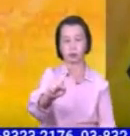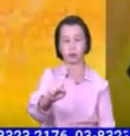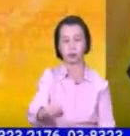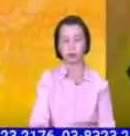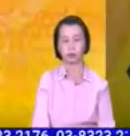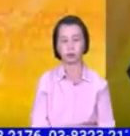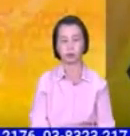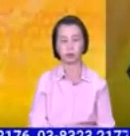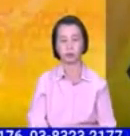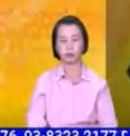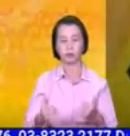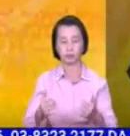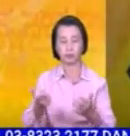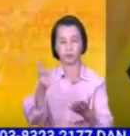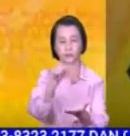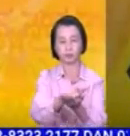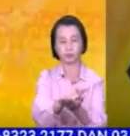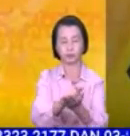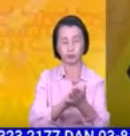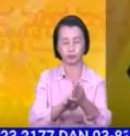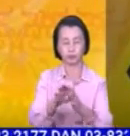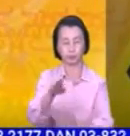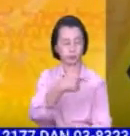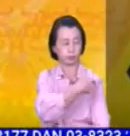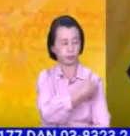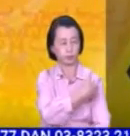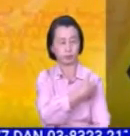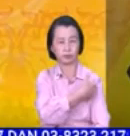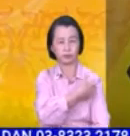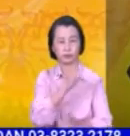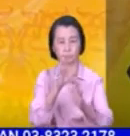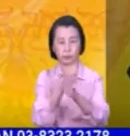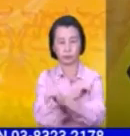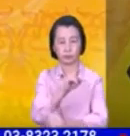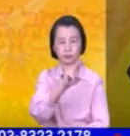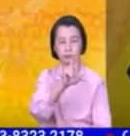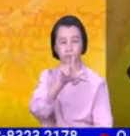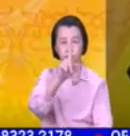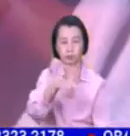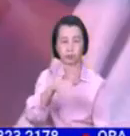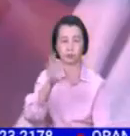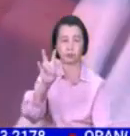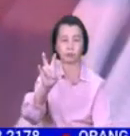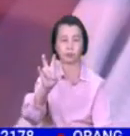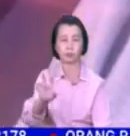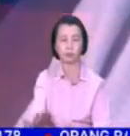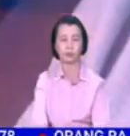Seterusnya, kita ikuti ringkasan laporan prestasi vaksinasi Sarawak setakat 23 Julai.